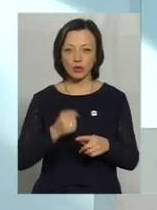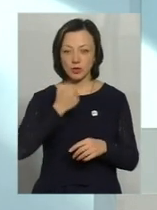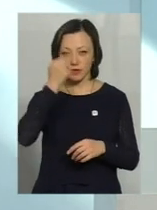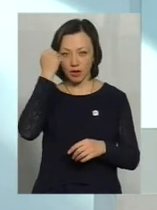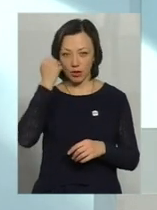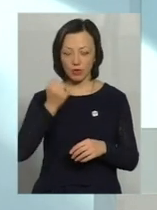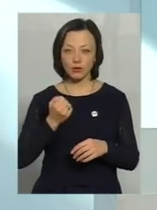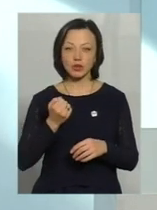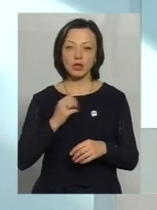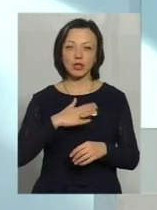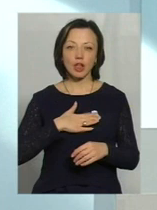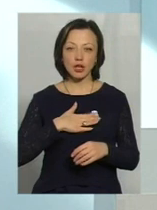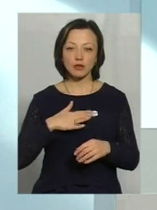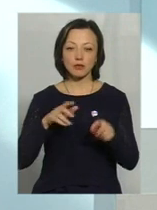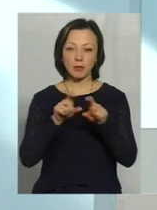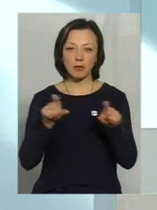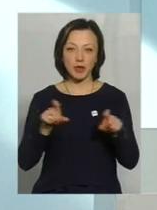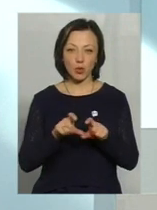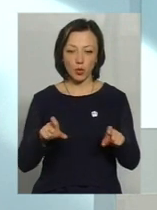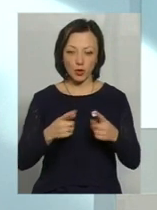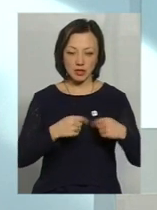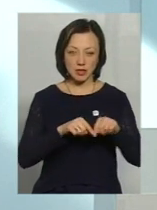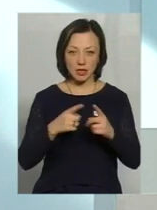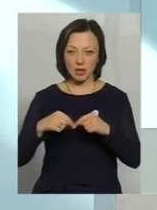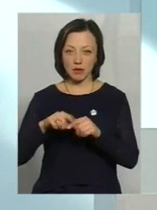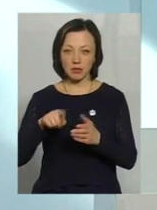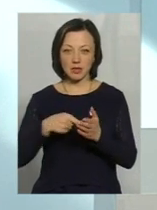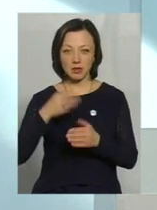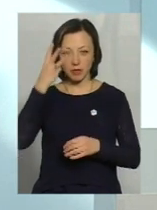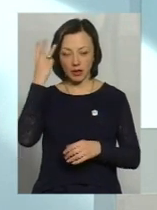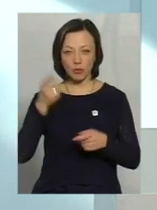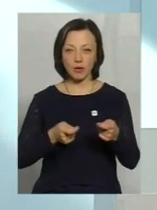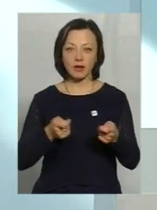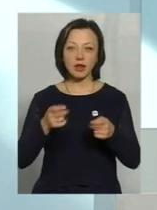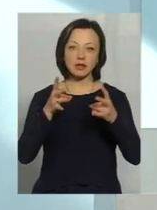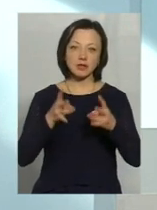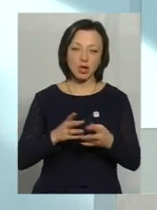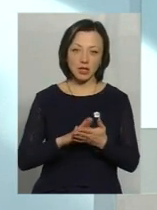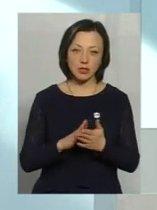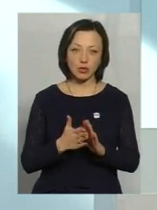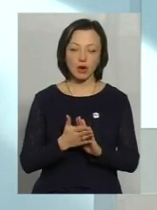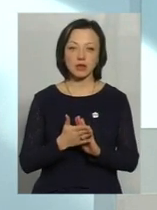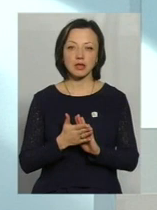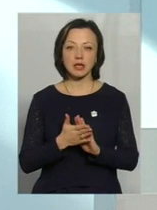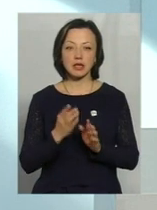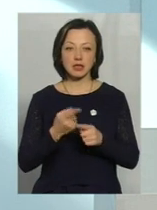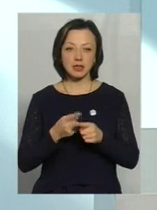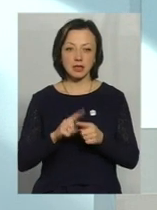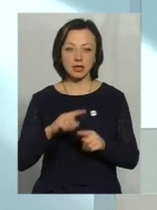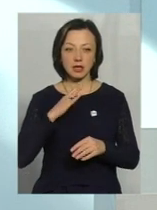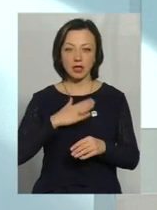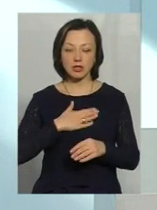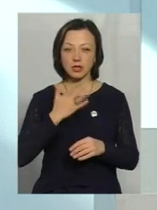завдякуючи нашим структурним підрозділам міста Хмельницького, це управління надзвичайних ситуацій, це і